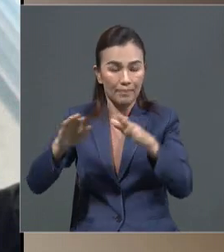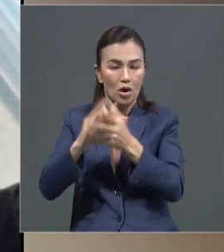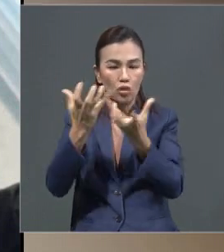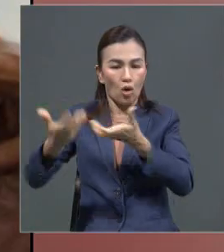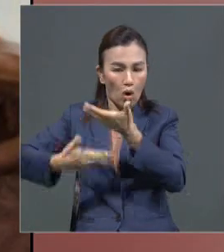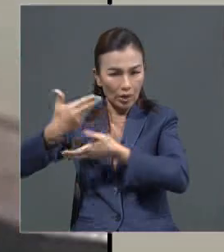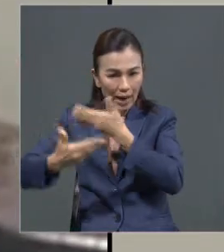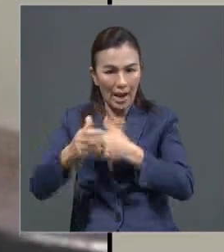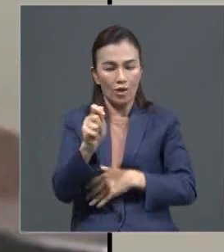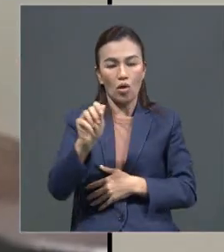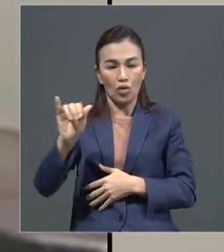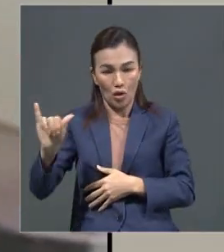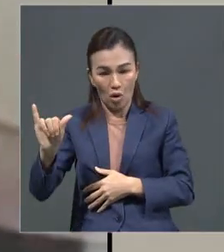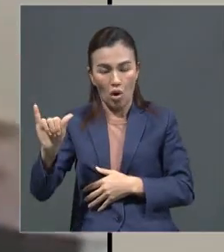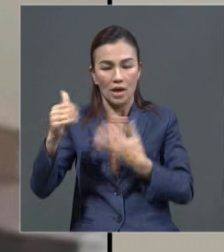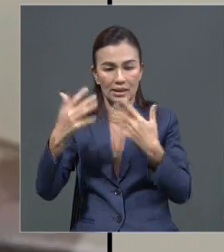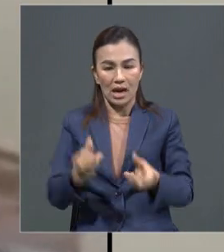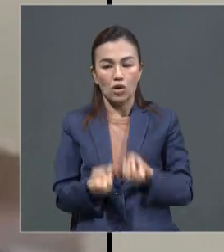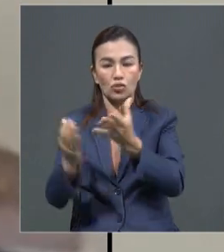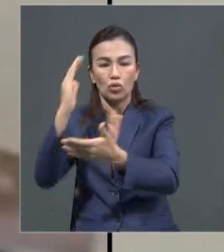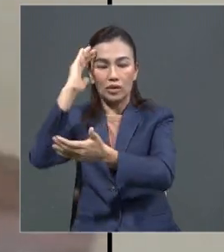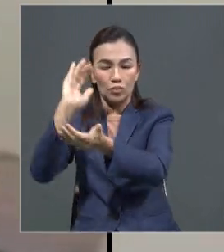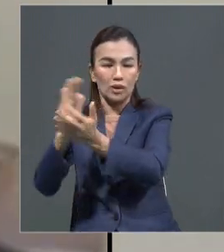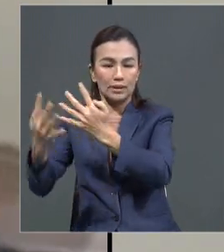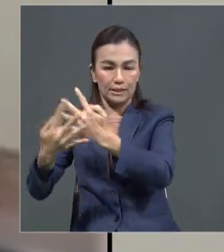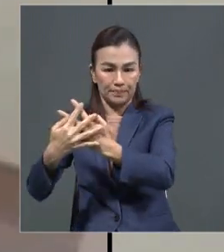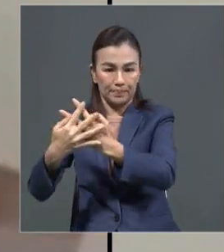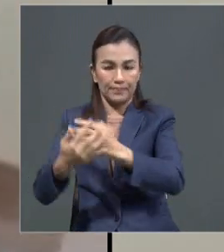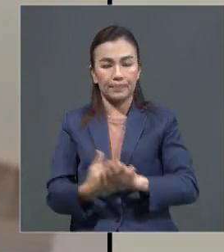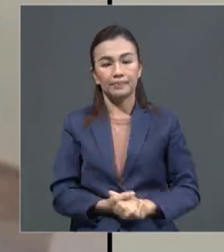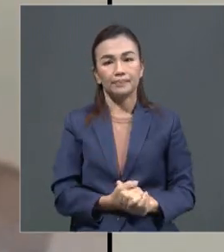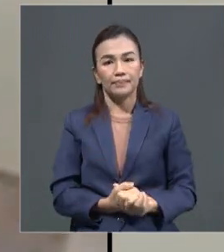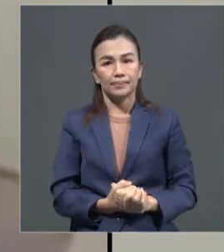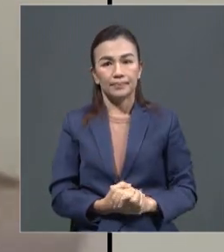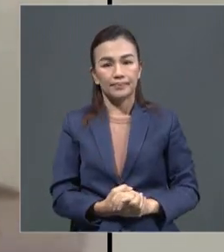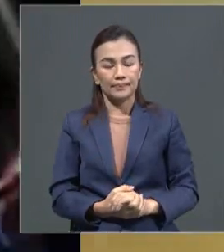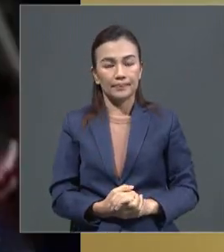อาหารและยาพร้อมนำตัวส่งพนักงานสอบสวนดำเนินคดีค่ะ